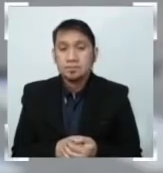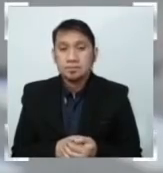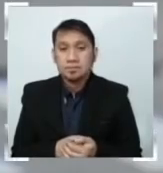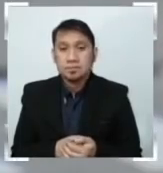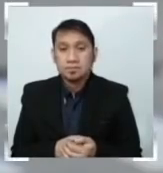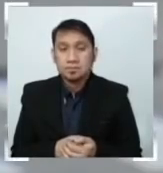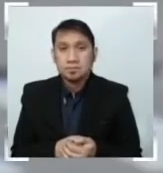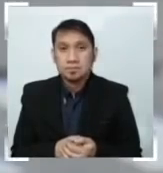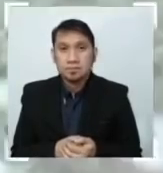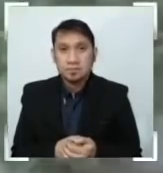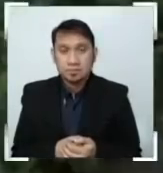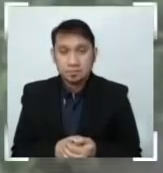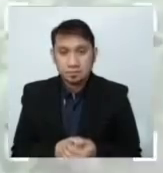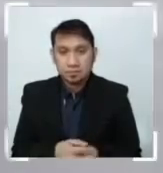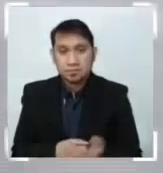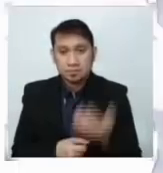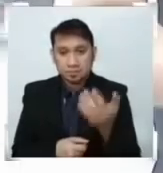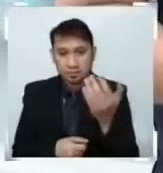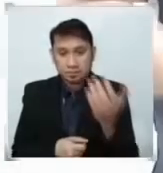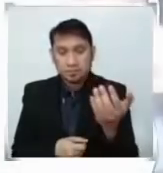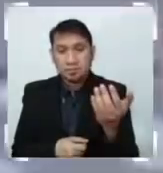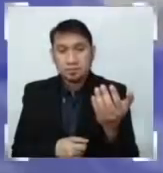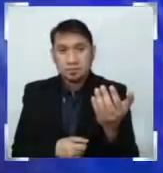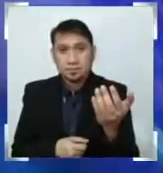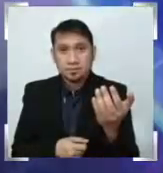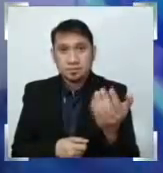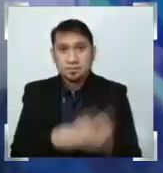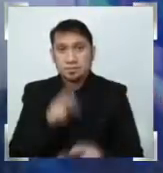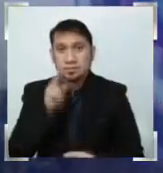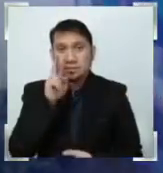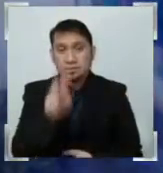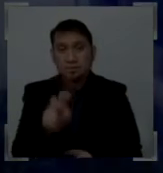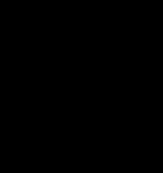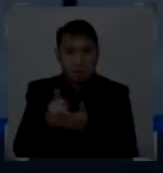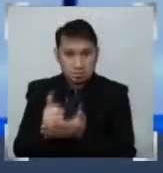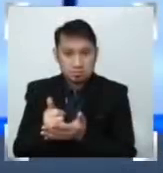Ako si Sandra Aguinaldo. Kami ang inyong Saksi!